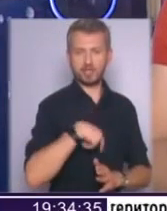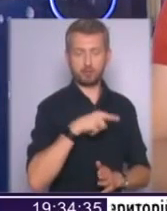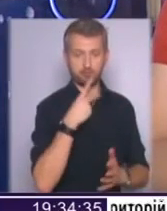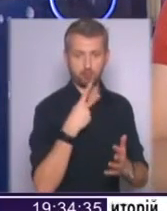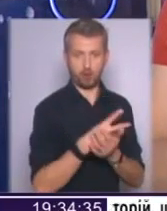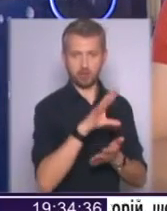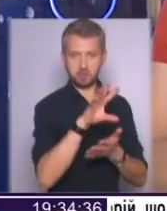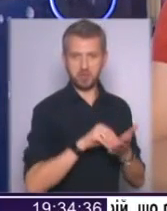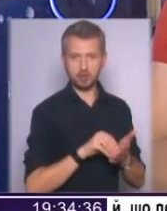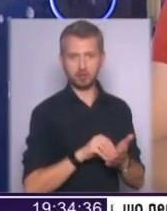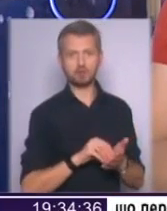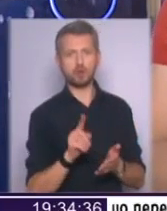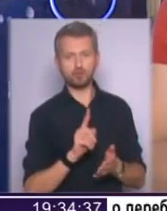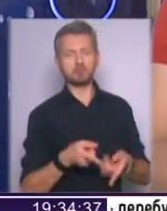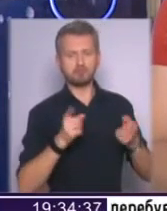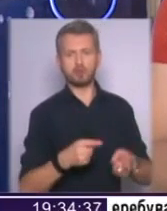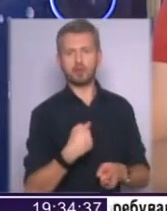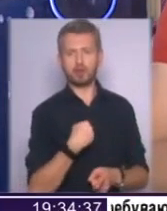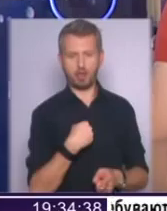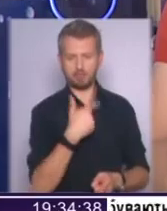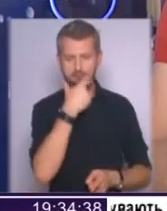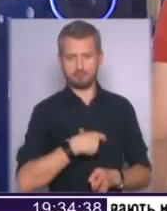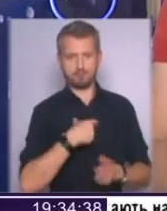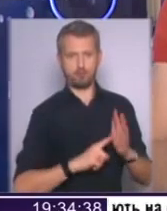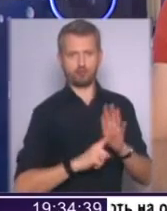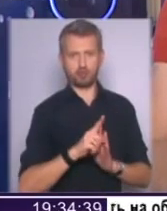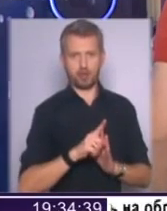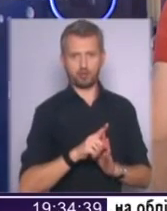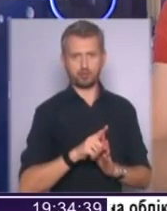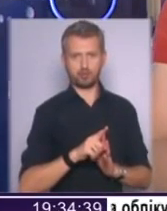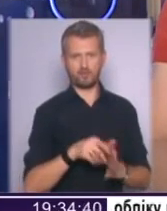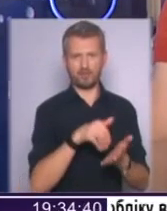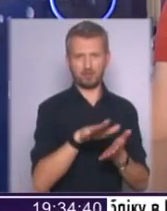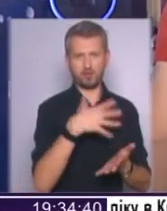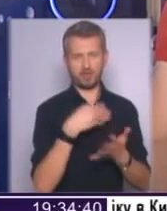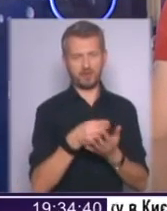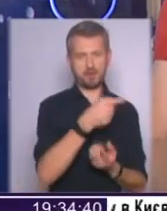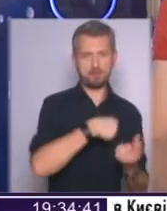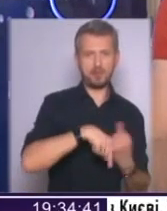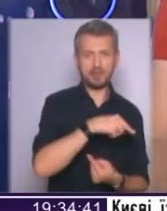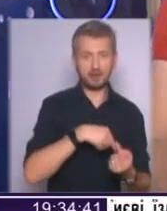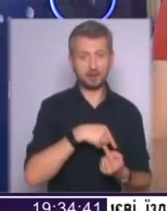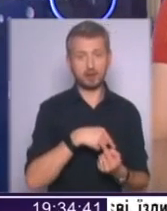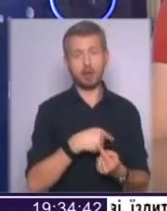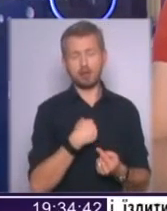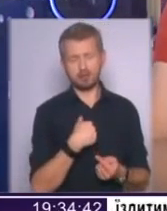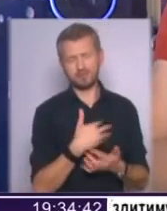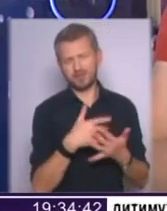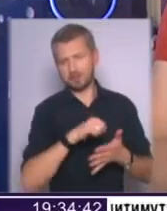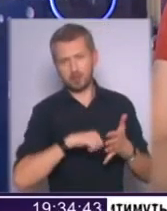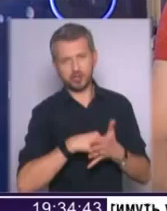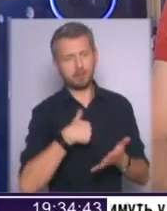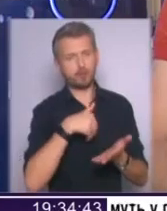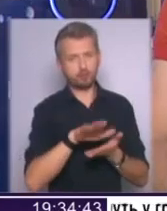я починаю процес деолігархізації, і я відмовляюся від свого бізнесу там, да, з різних нюансів, але я відмовляюся від нього, і я залишаюсь